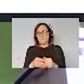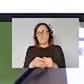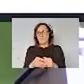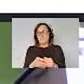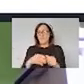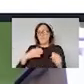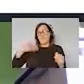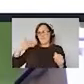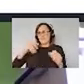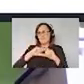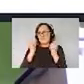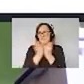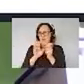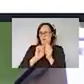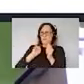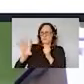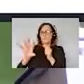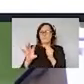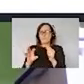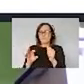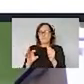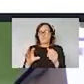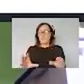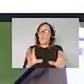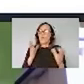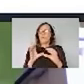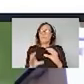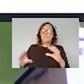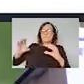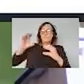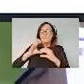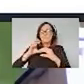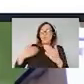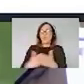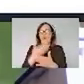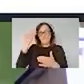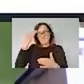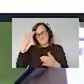całość w prezentacji jako dołączoną bazę wiedzy. I drodzy Państwo,